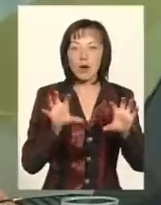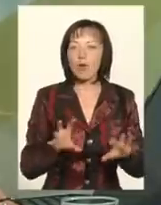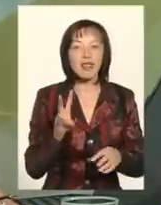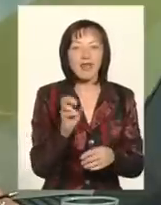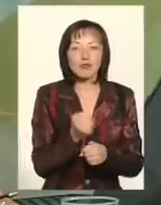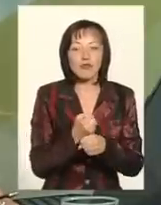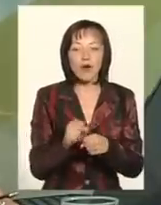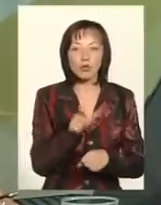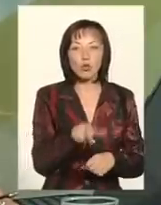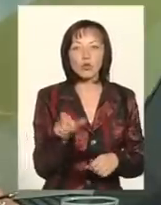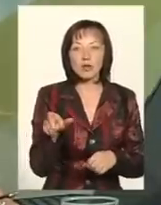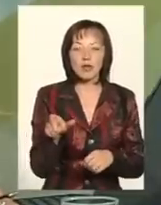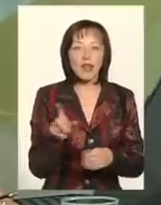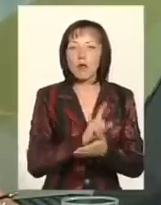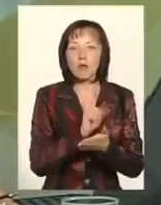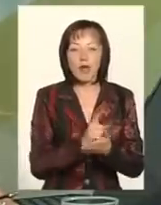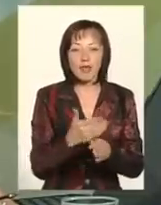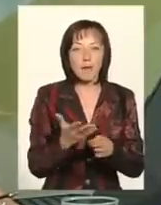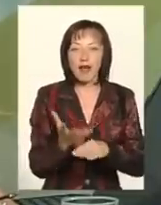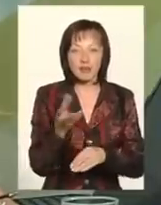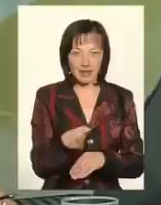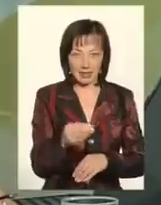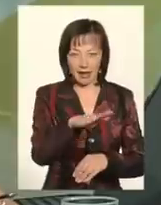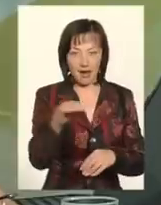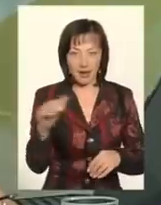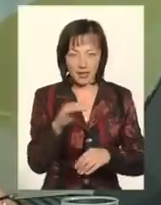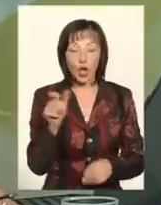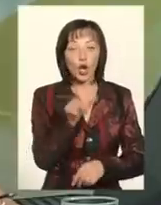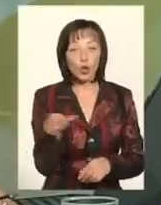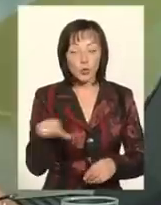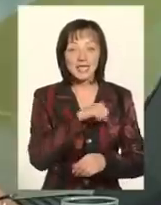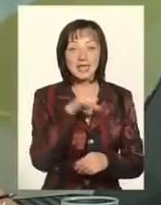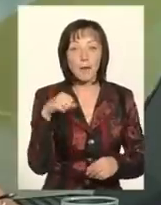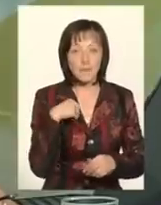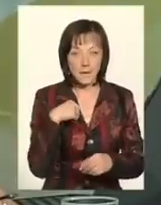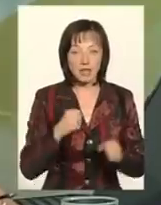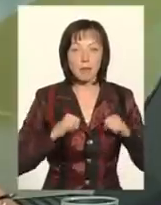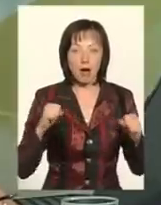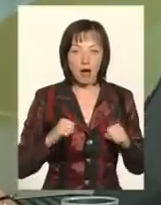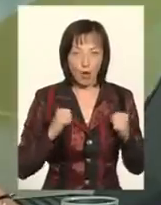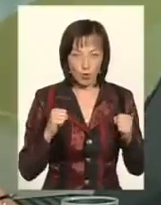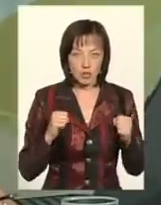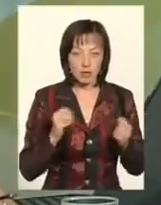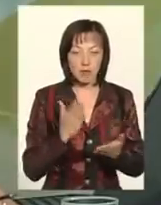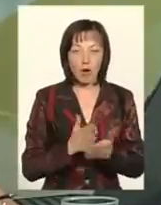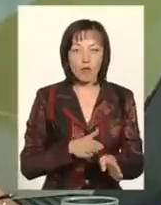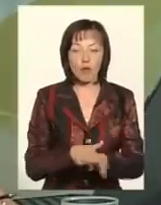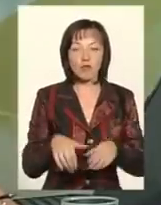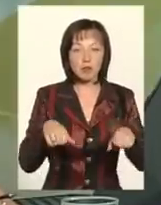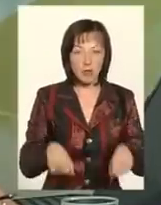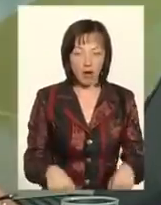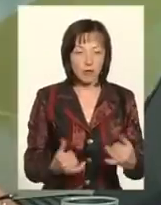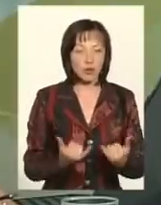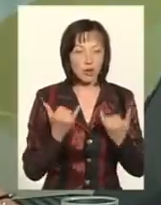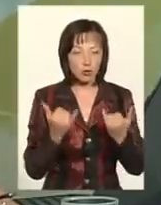зобов'язує людей не платити кредит люди самі намагаються і маю мають повне право для